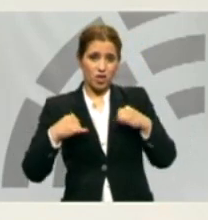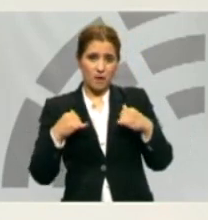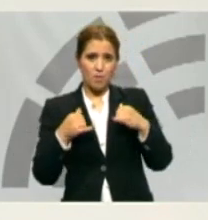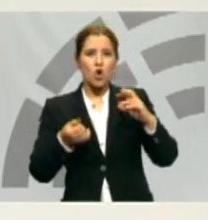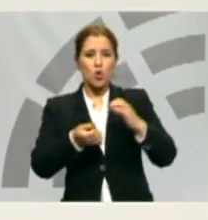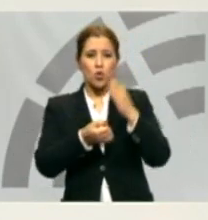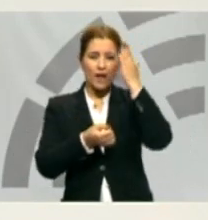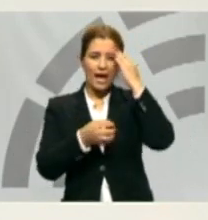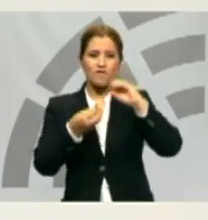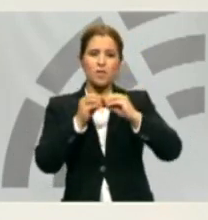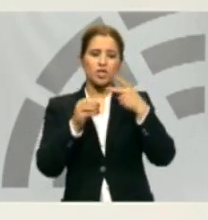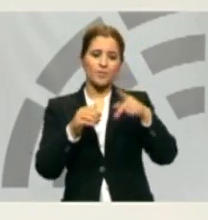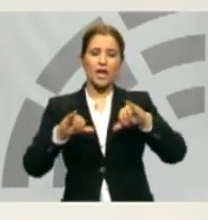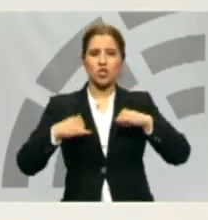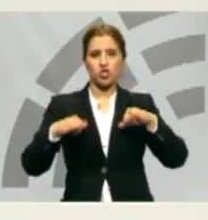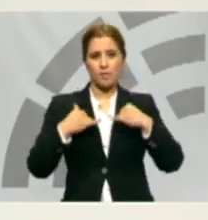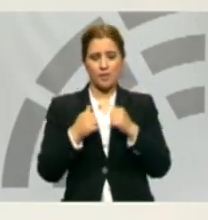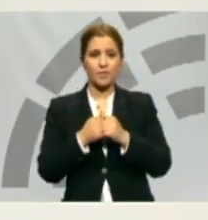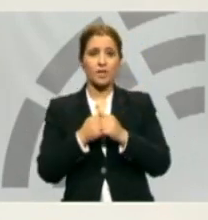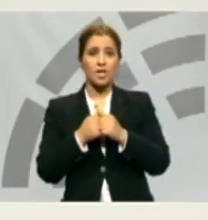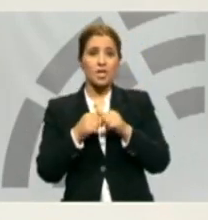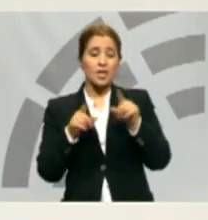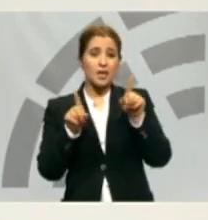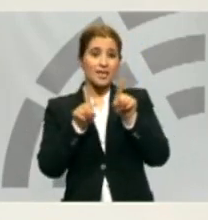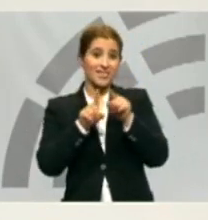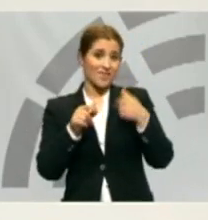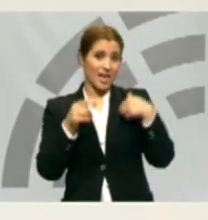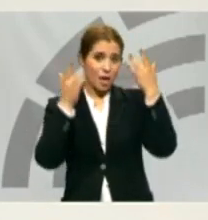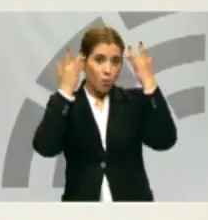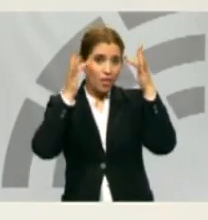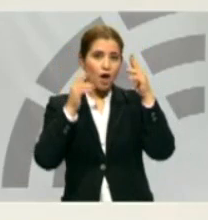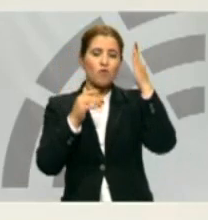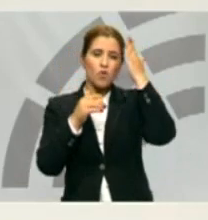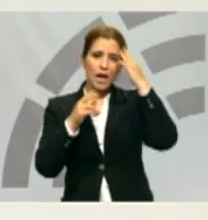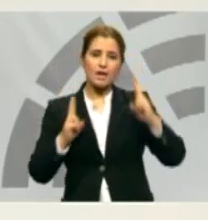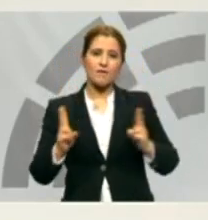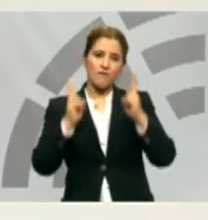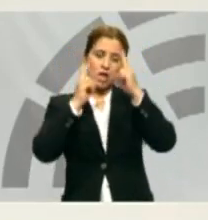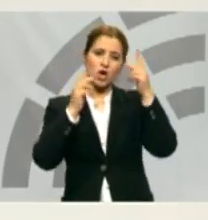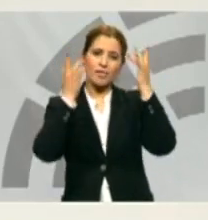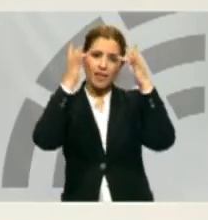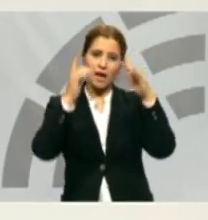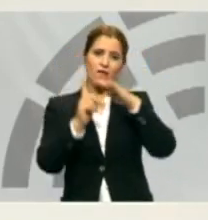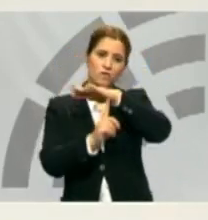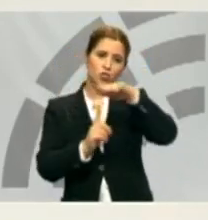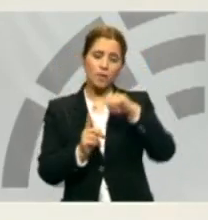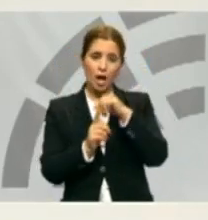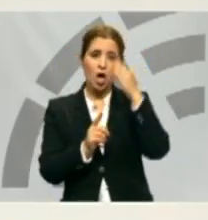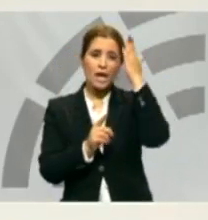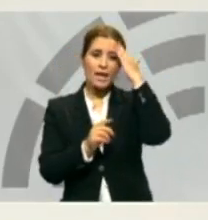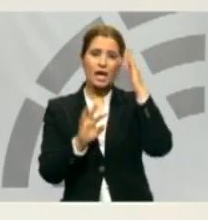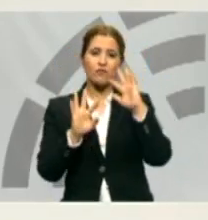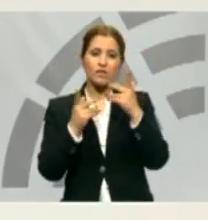ويعرف مشاغل مشاكل الشباب ولانه مثقف ويعرف قيمه الثقافه في المجتمع ويعرف اهميه